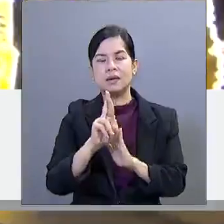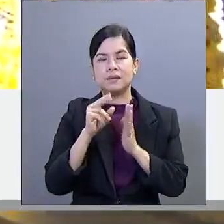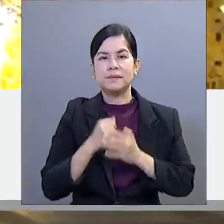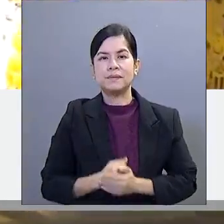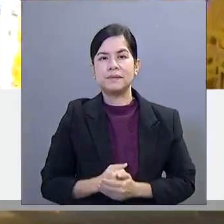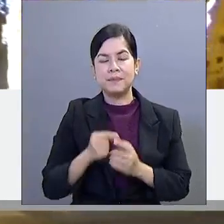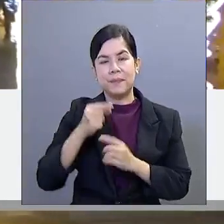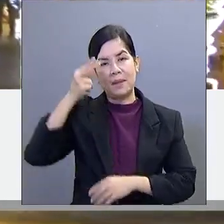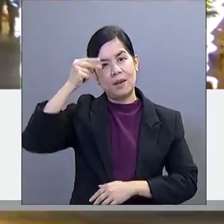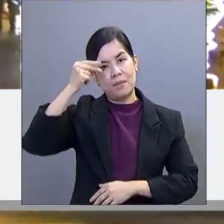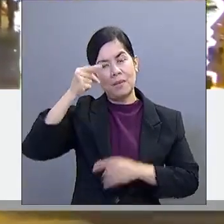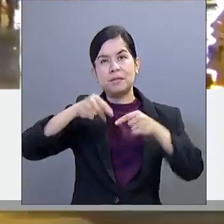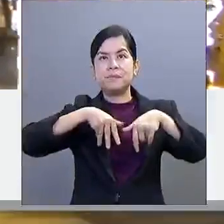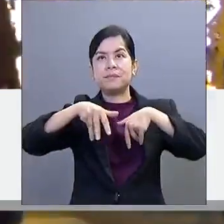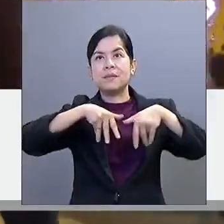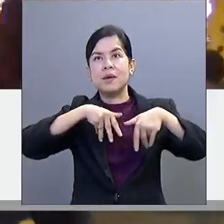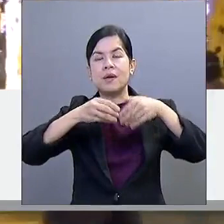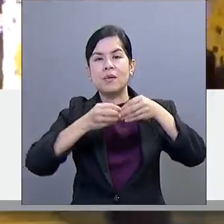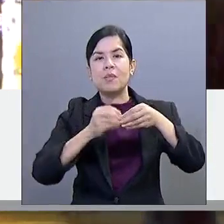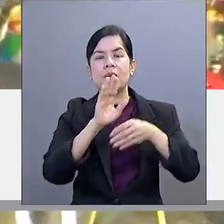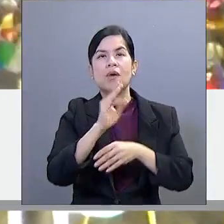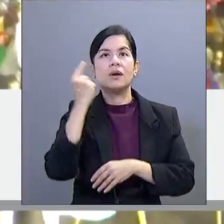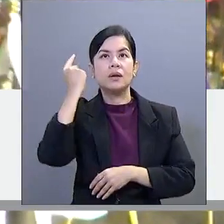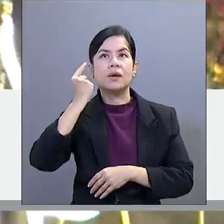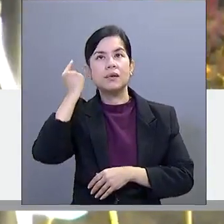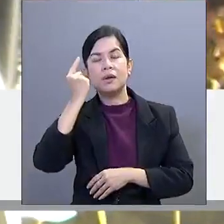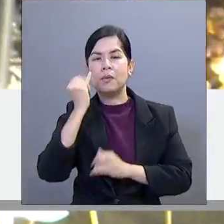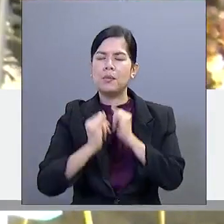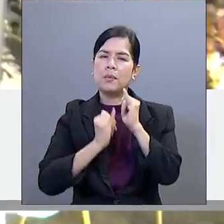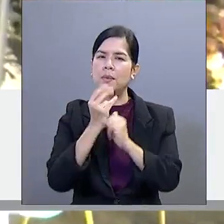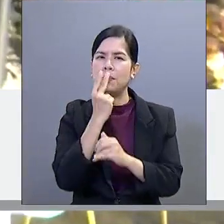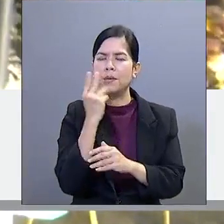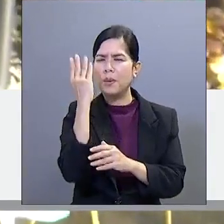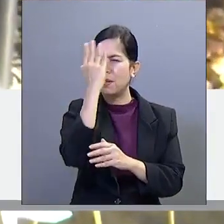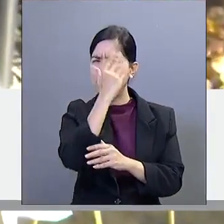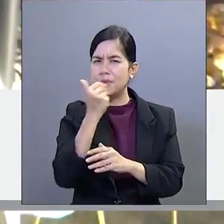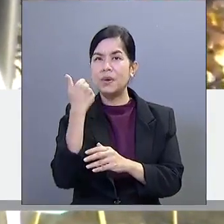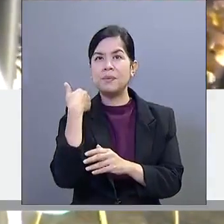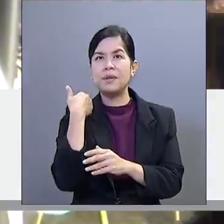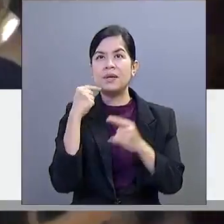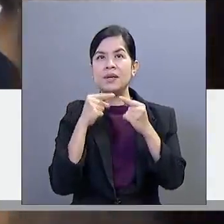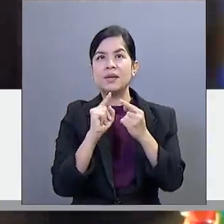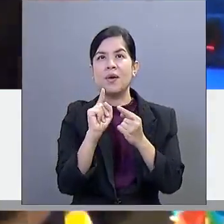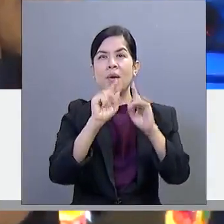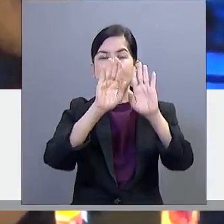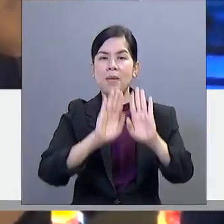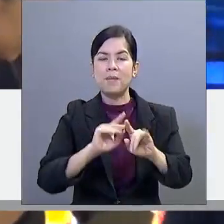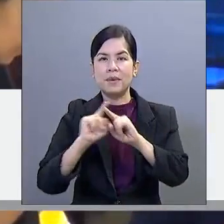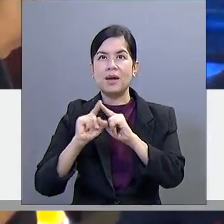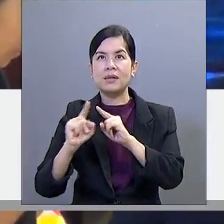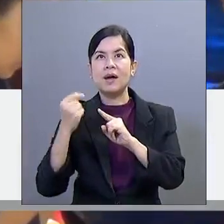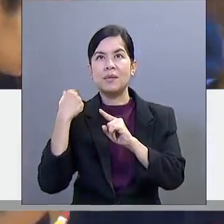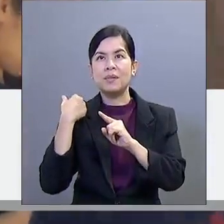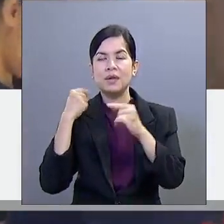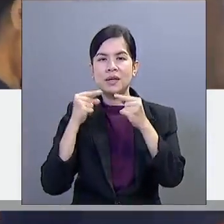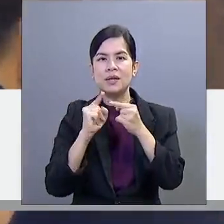ลำปางครับประชาชนและนักท่องเที่ยวก็เดินทางเที่ยวชมความสวยงามของดวงไฟนับล้านดวงที่ประดับประดาเอา